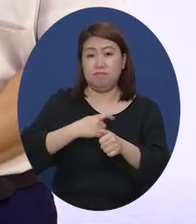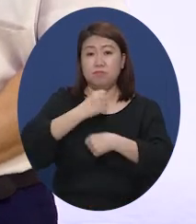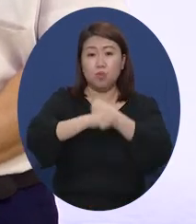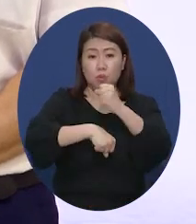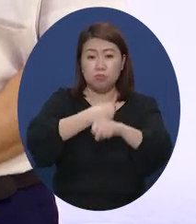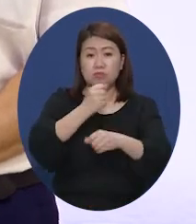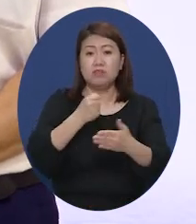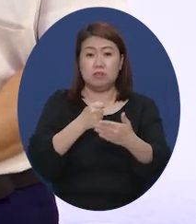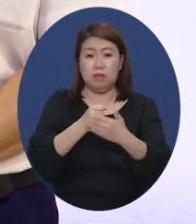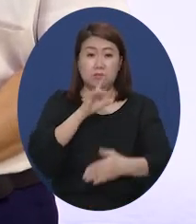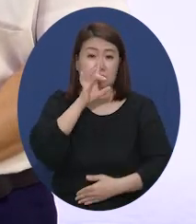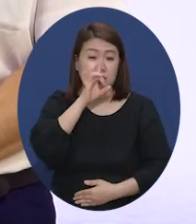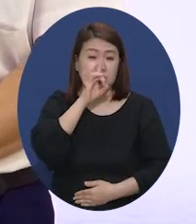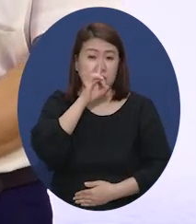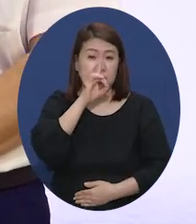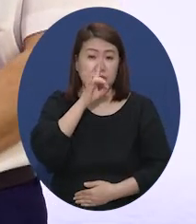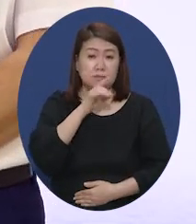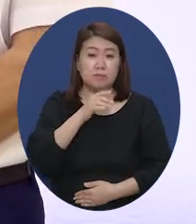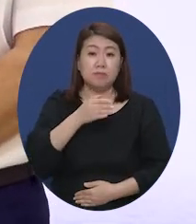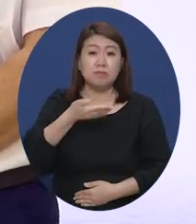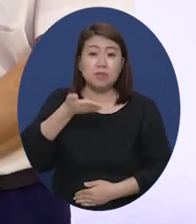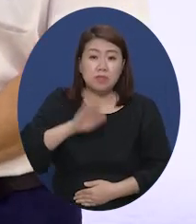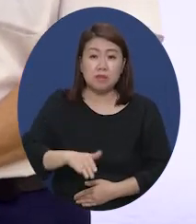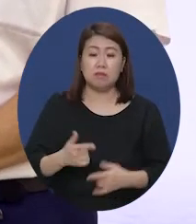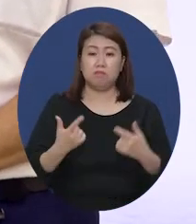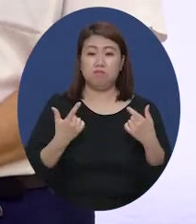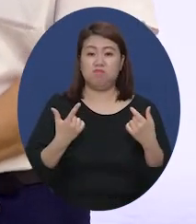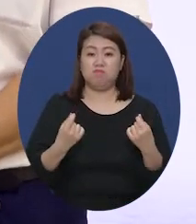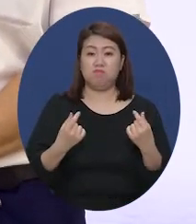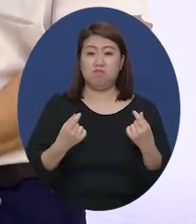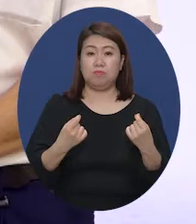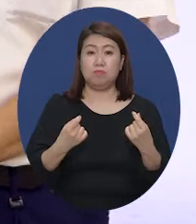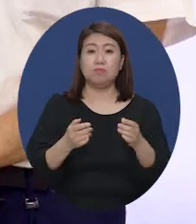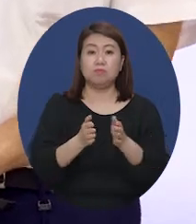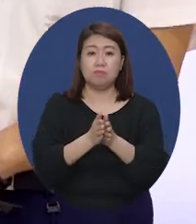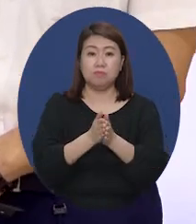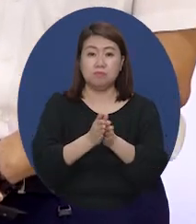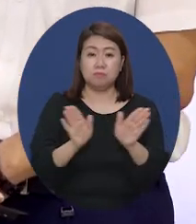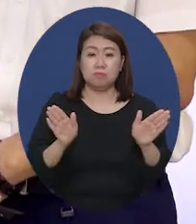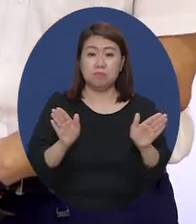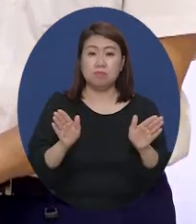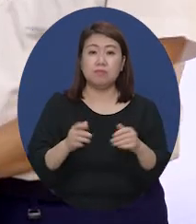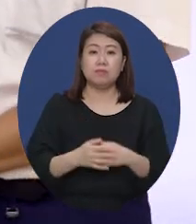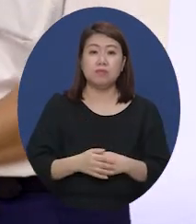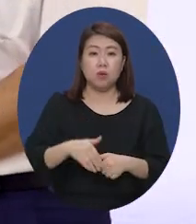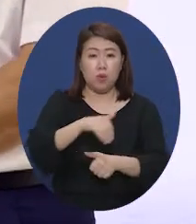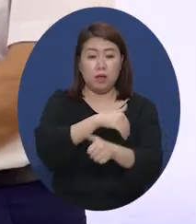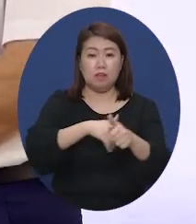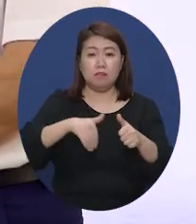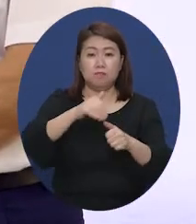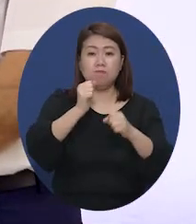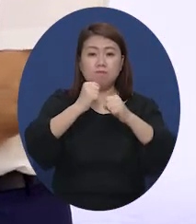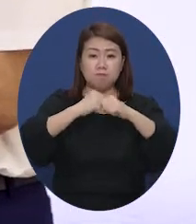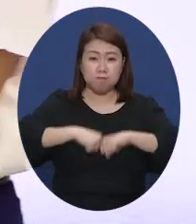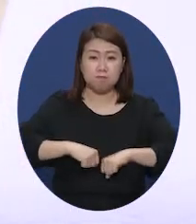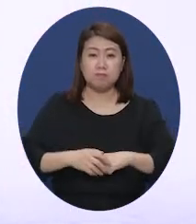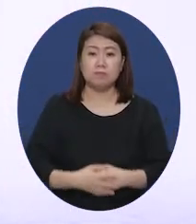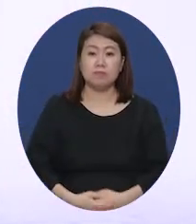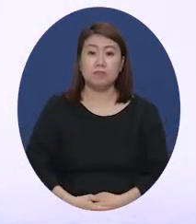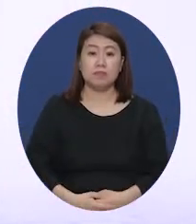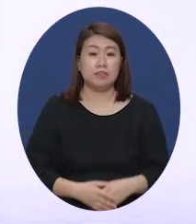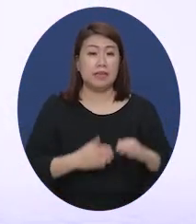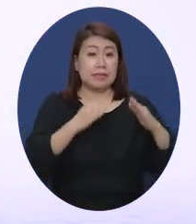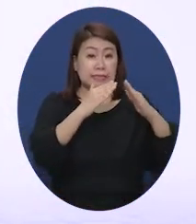때문에. 그죠? 근데 이런 식으로 해서 이제 아마존이 황폐가 시작되는 겁니다. 천연 기념물도 잡히게 되고. 그